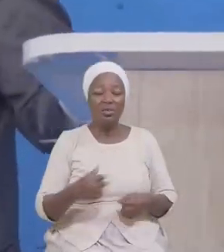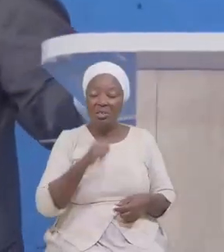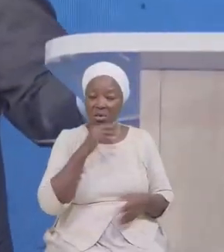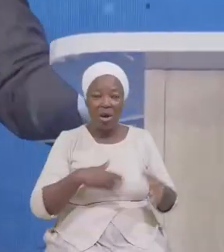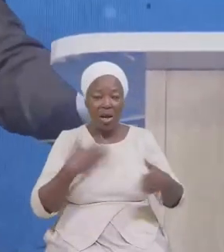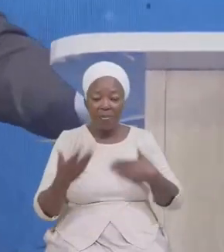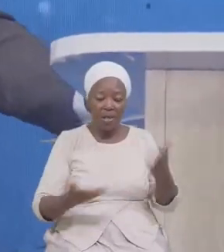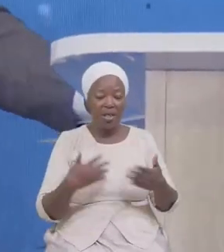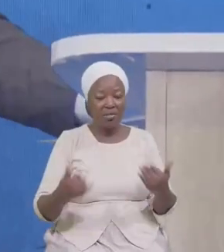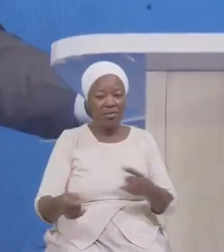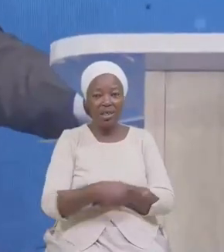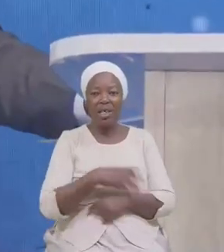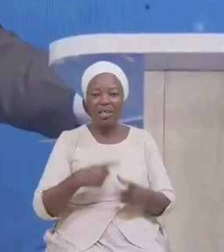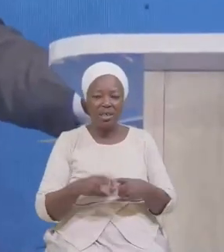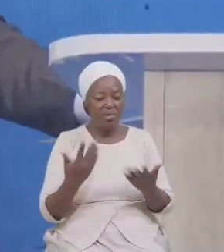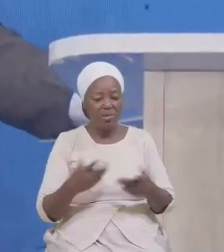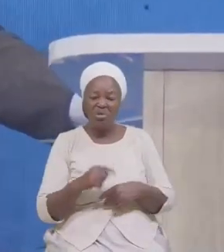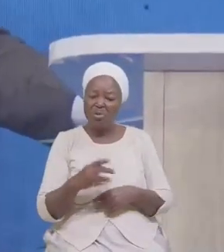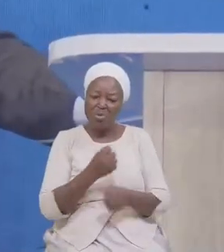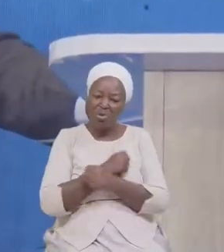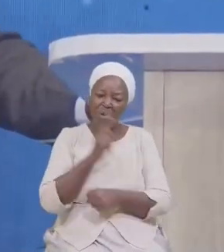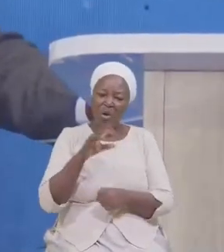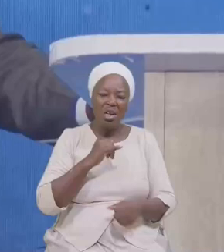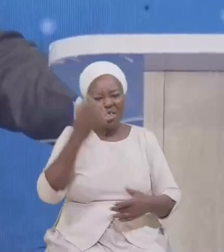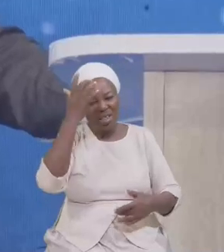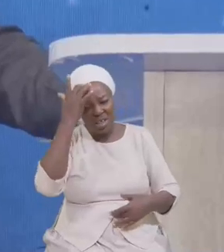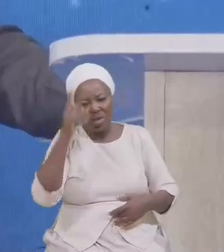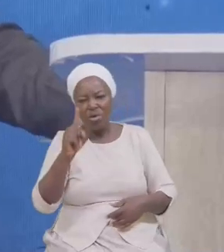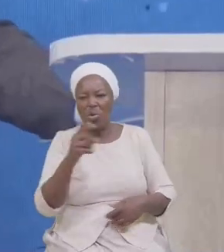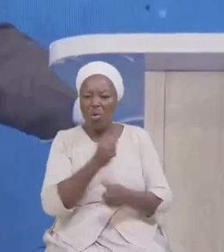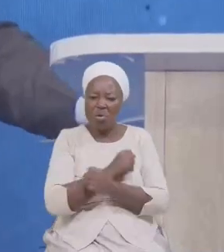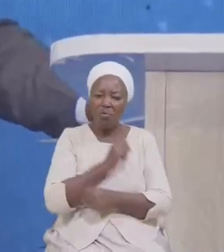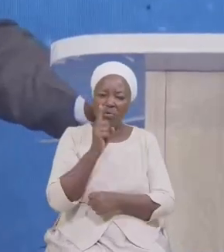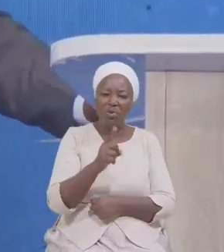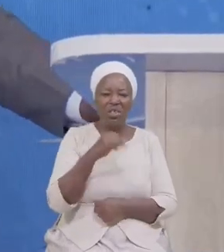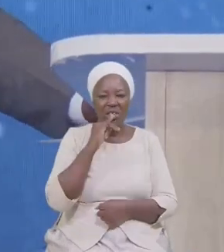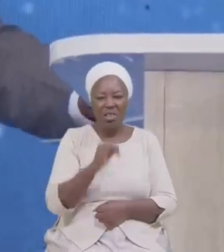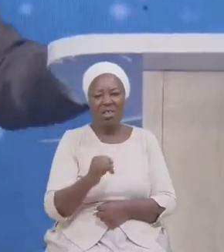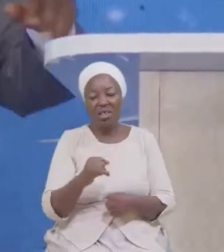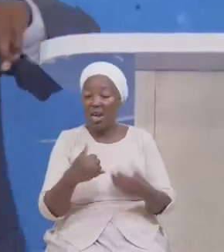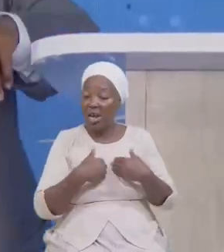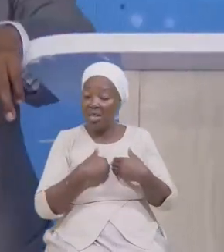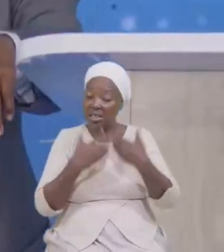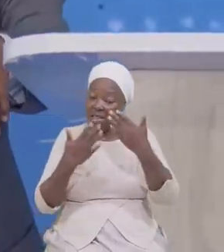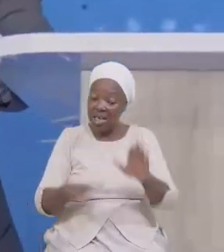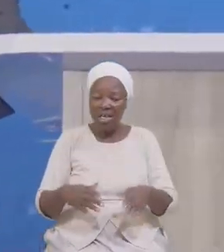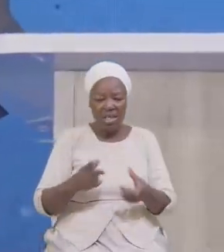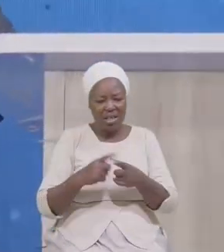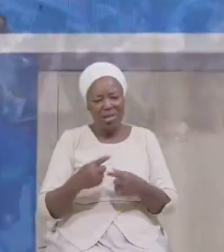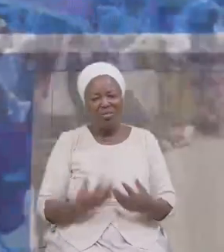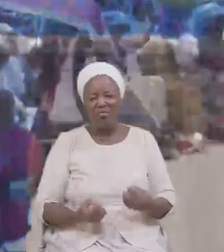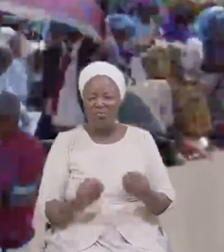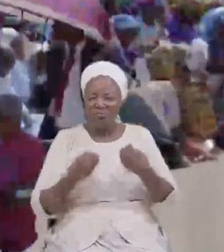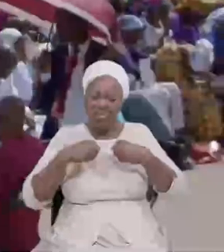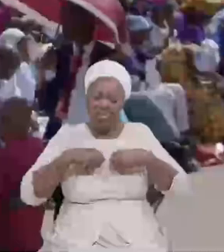bien-aimé est malade ou bien un bien-aimé t'a abandonné et tu as le cœur brisé, il